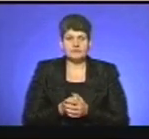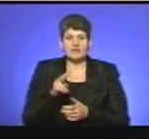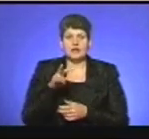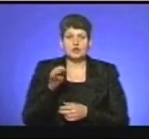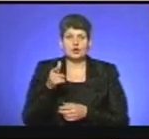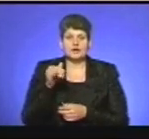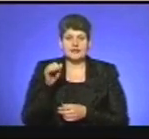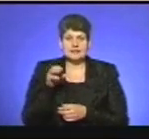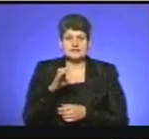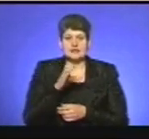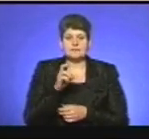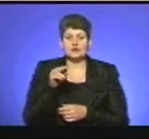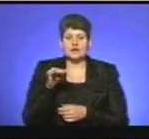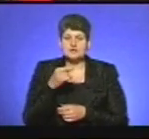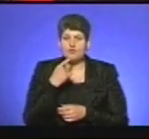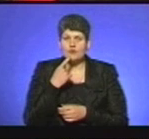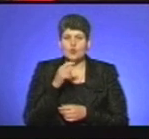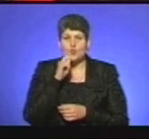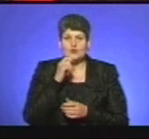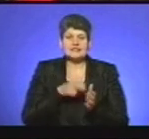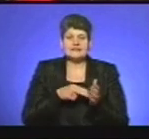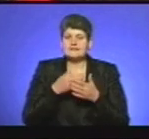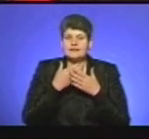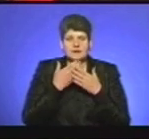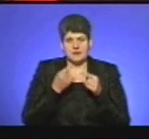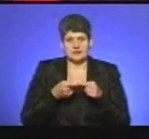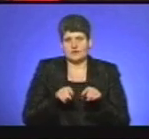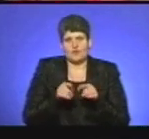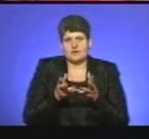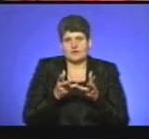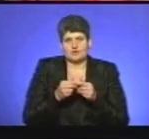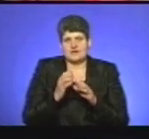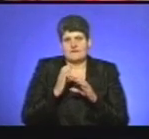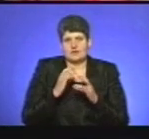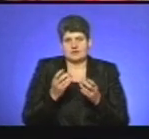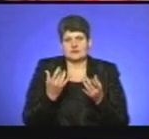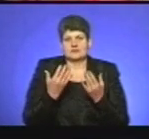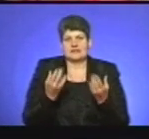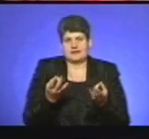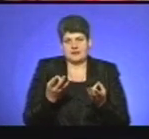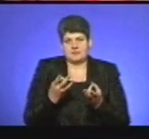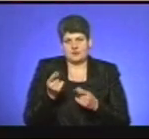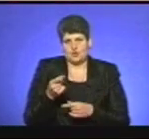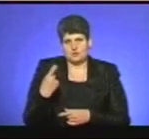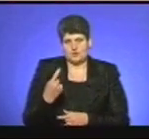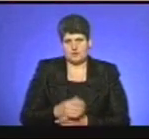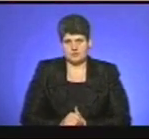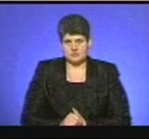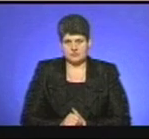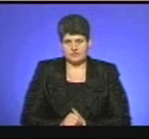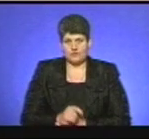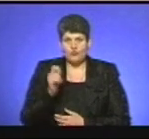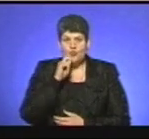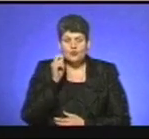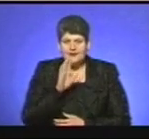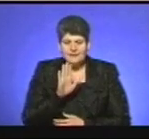«Укрзалізниці» Сергій Підгорецький повідомив, в «Укрзалізниці» немає такої кількості вагонів, скільки потрібно Тернопільщині. В Україні, не